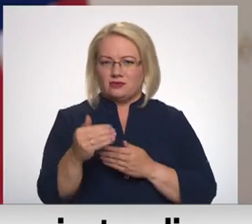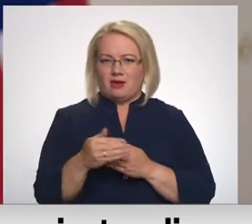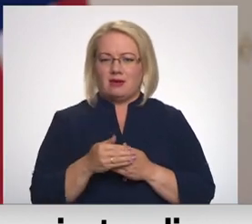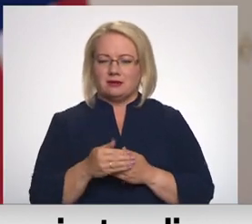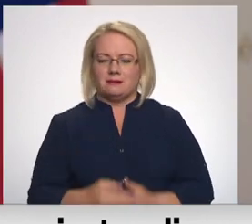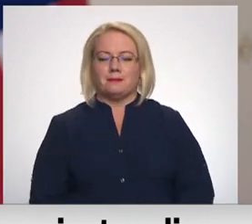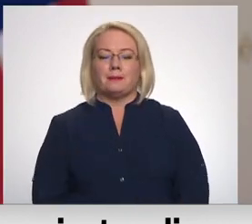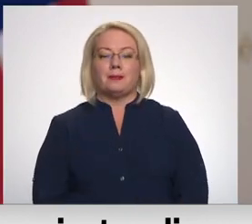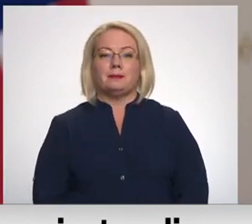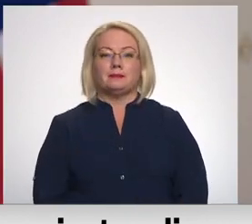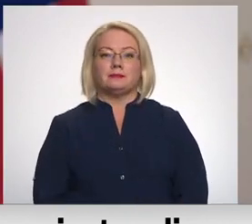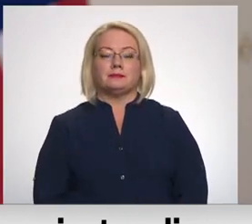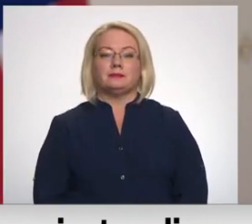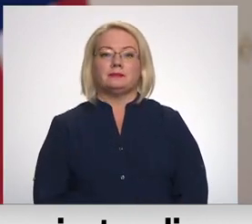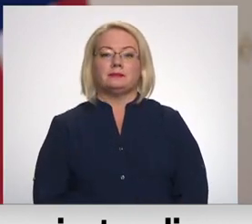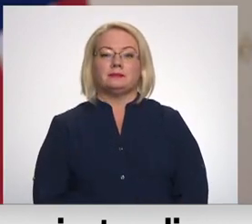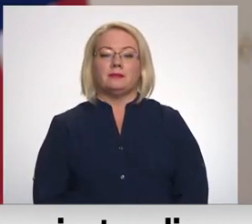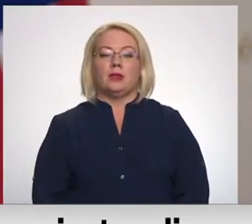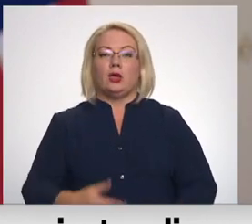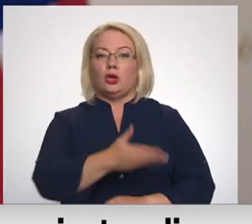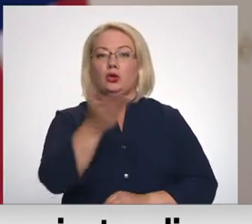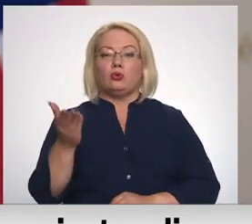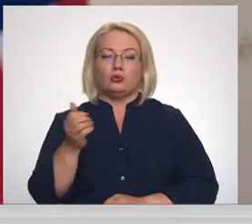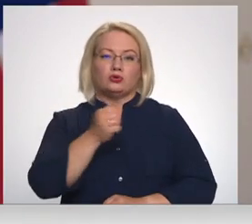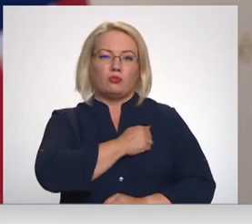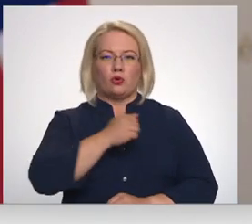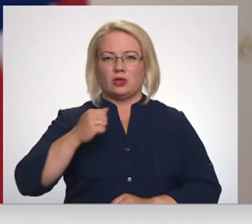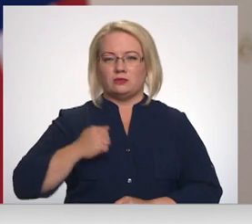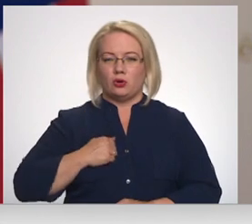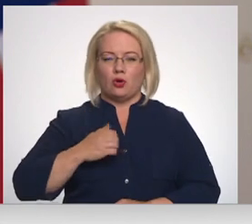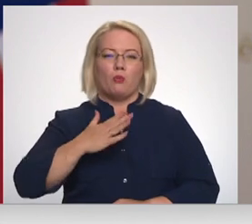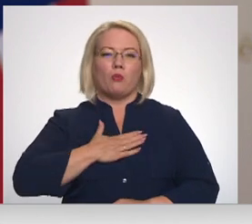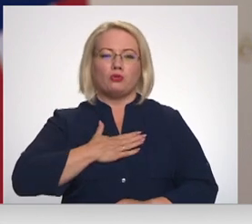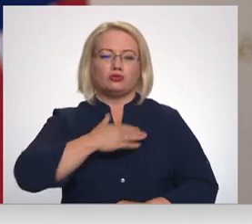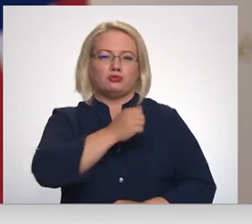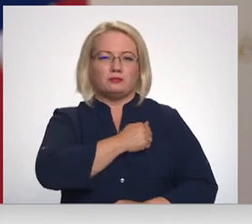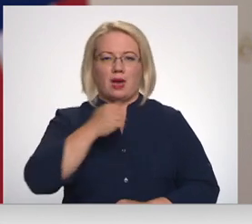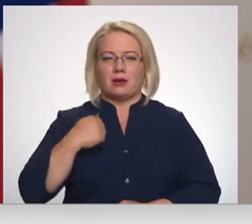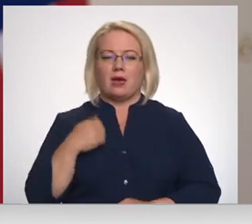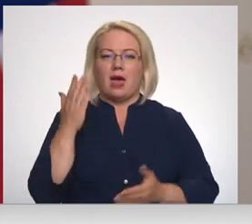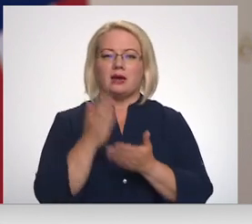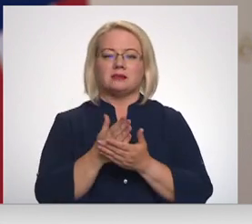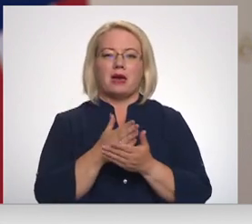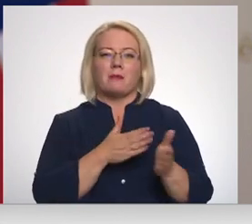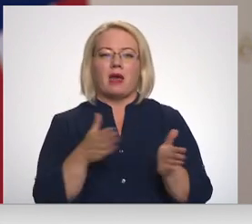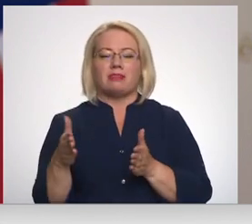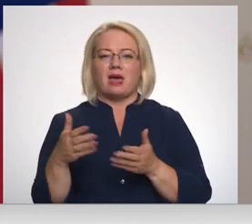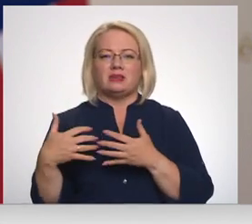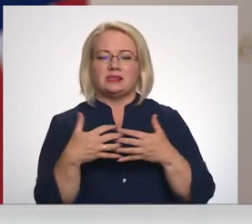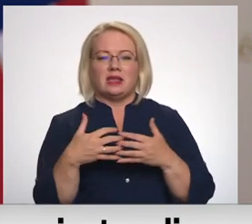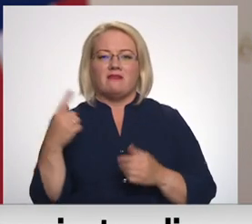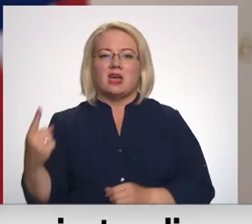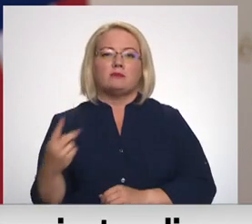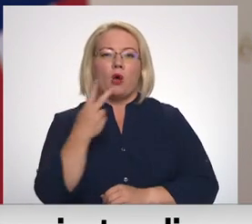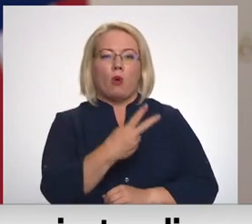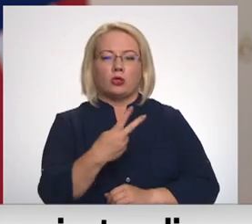Your armed forces, my armed forces. Jūsu bruņotie spēki, mūsu bruņotie spēki, esam gatavi cīnīties viens par otru un